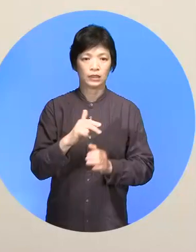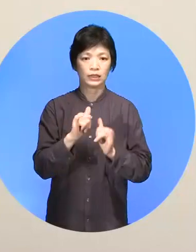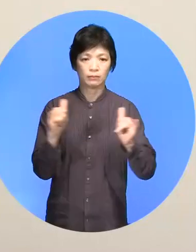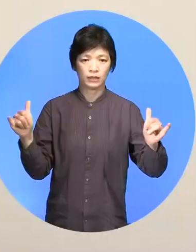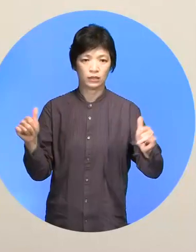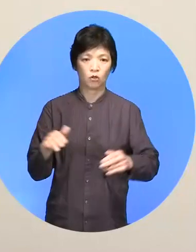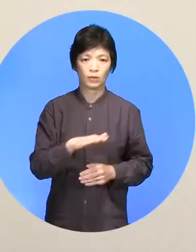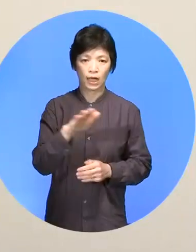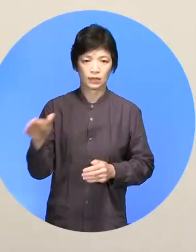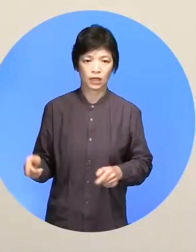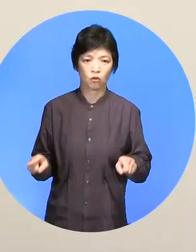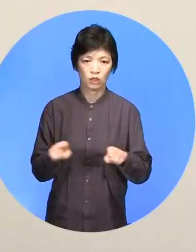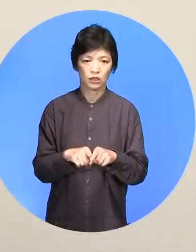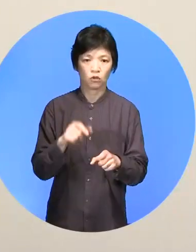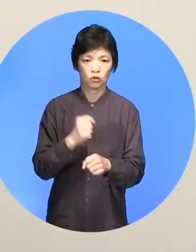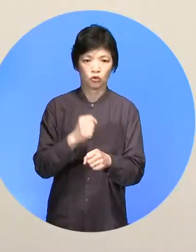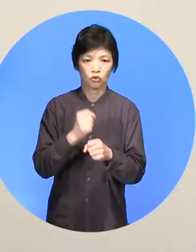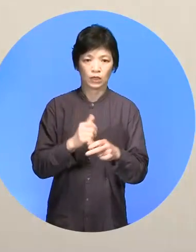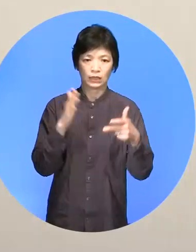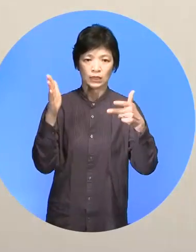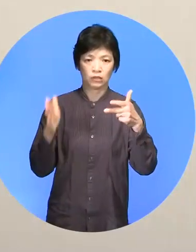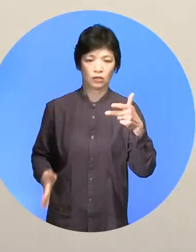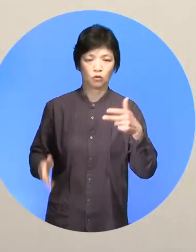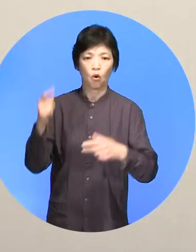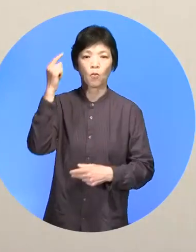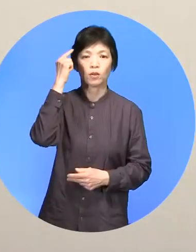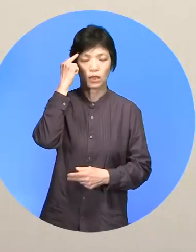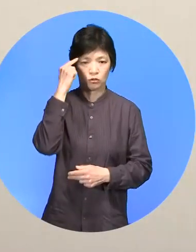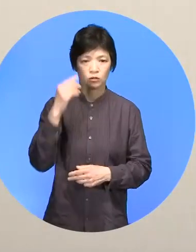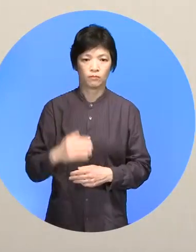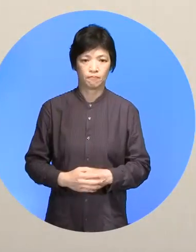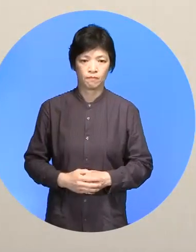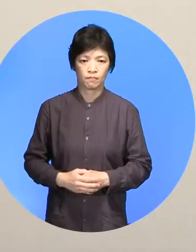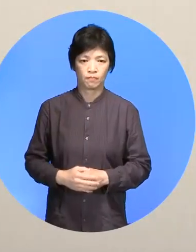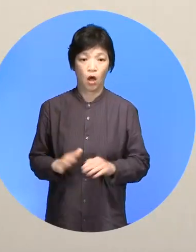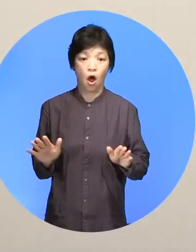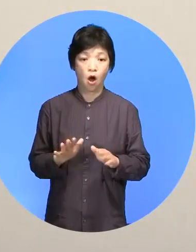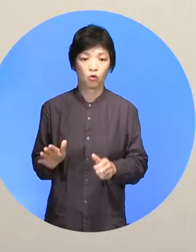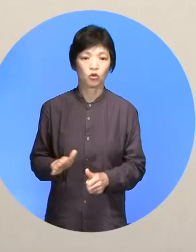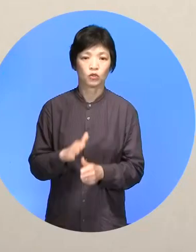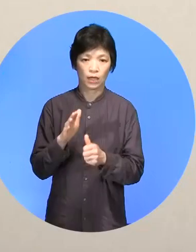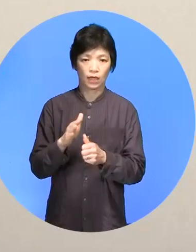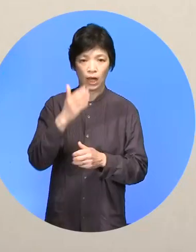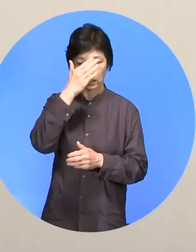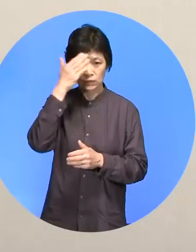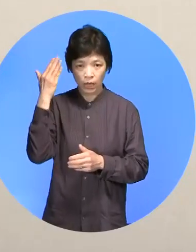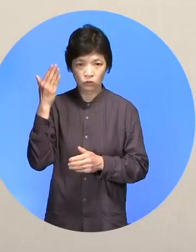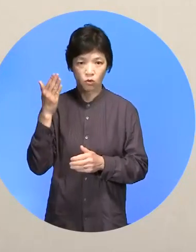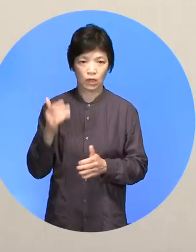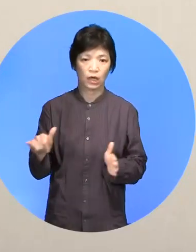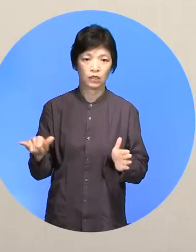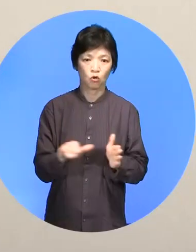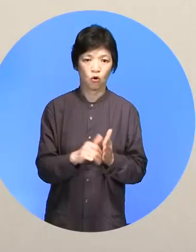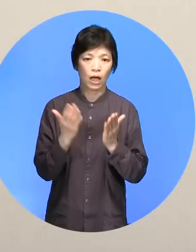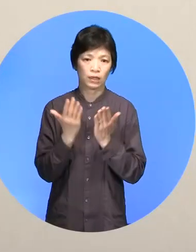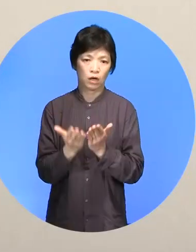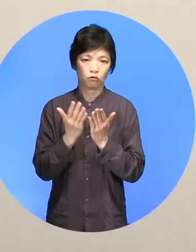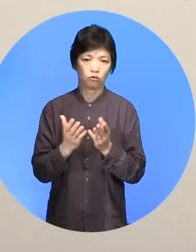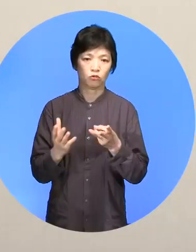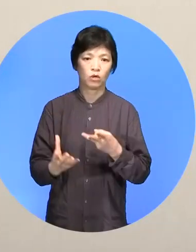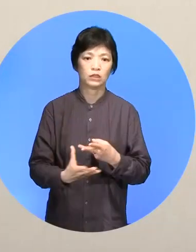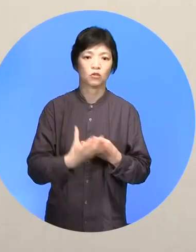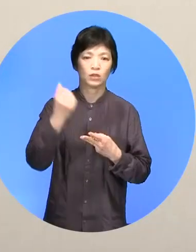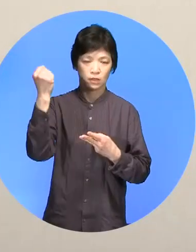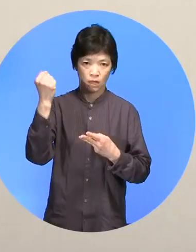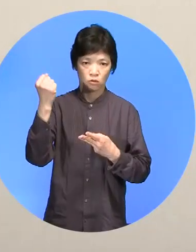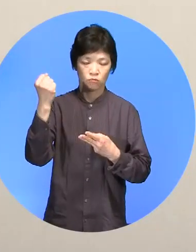きた施設だと思っています。本当にですね、子育てとか青少年とか障害学習というのは一体になってますので、例えば